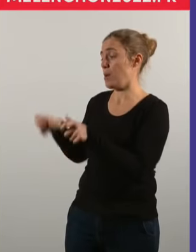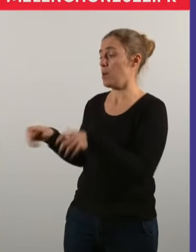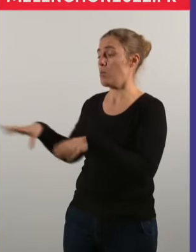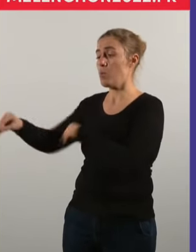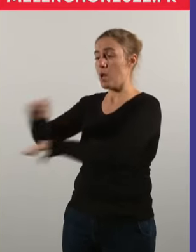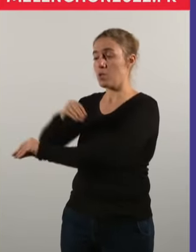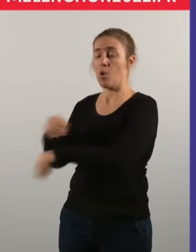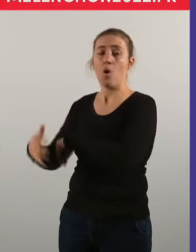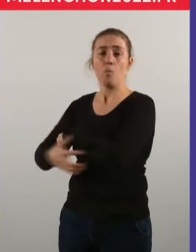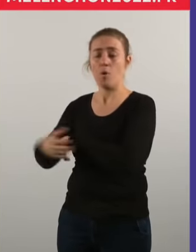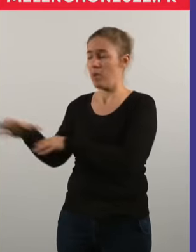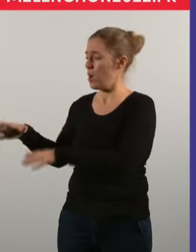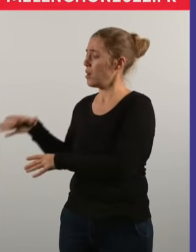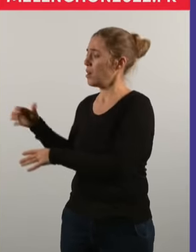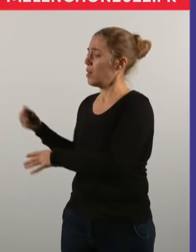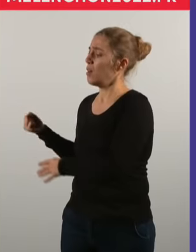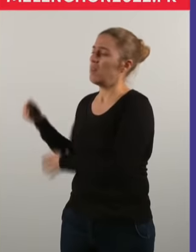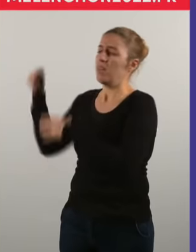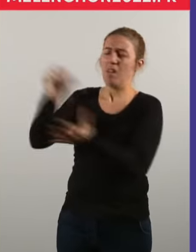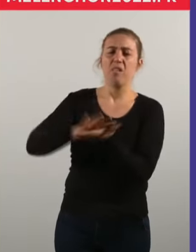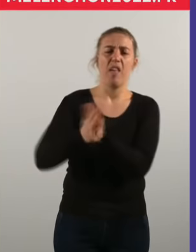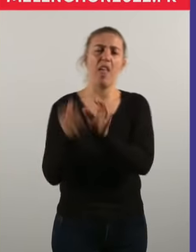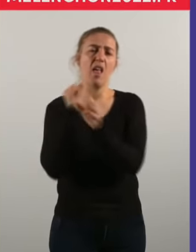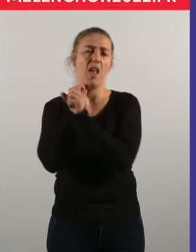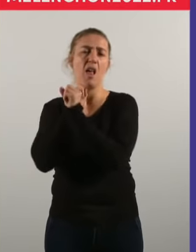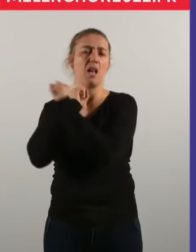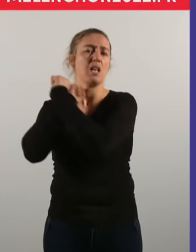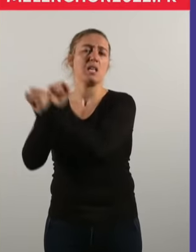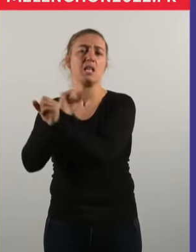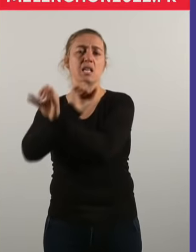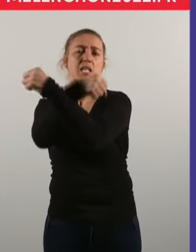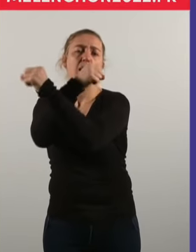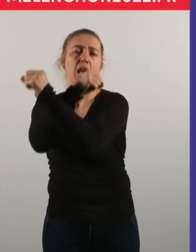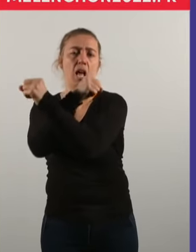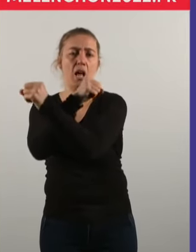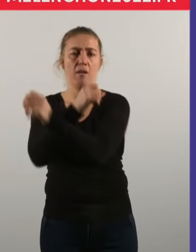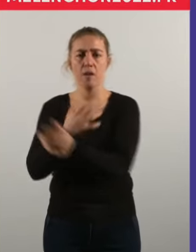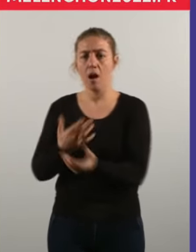terre d'origine pour les plonger dans l'esclavage, leur a permis, parce qu'ils ont